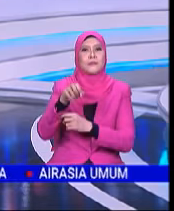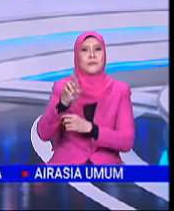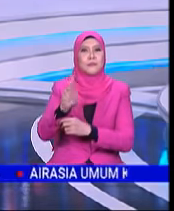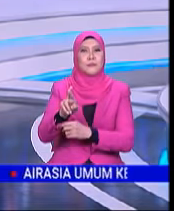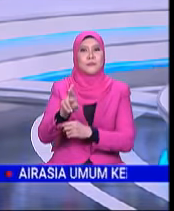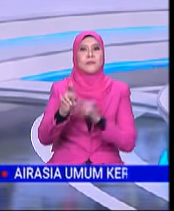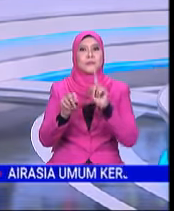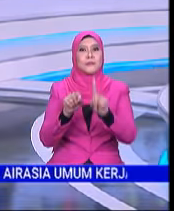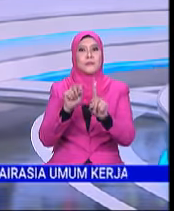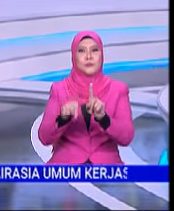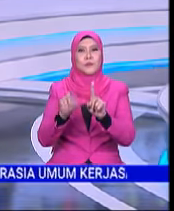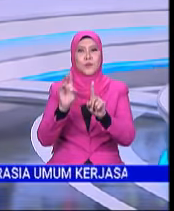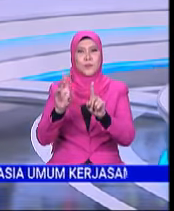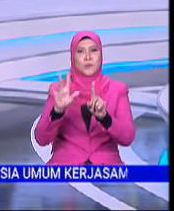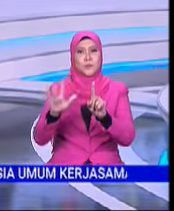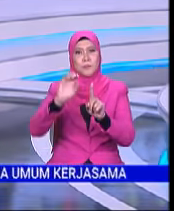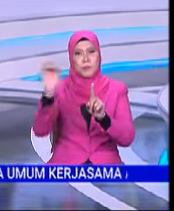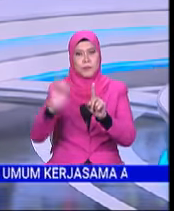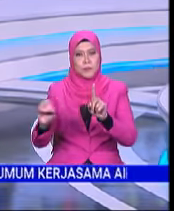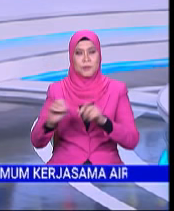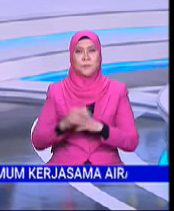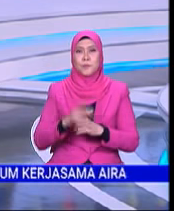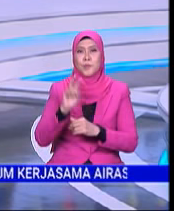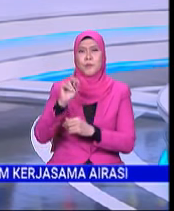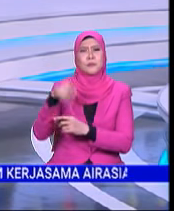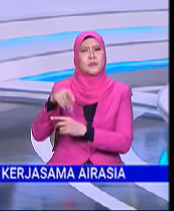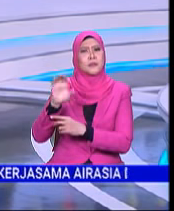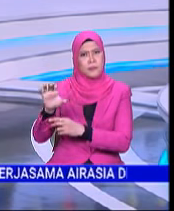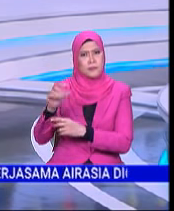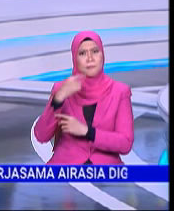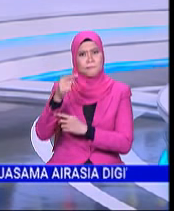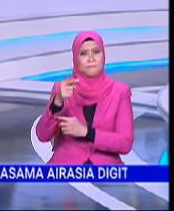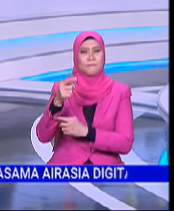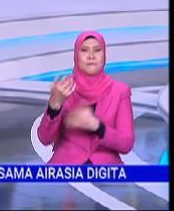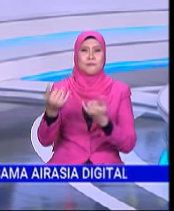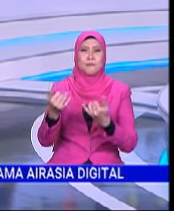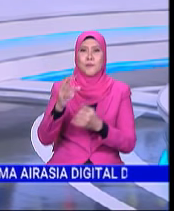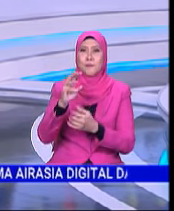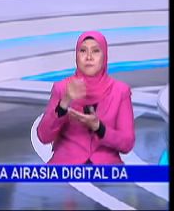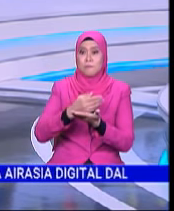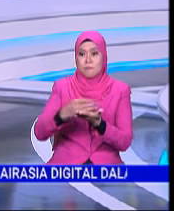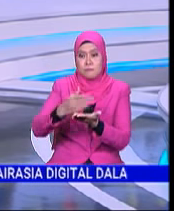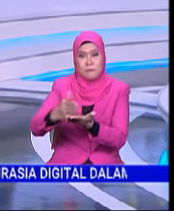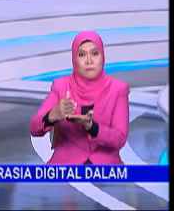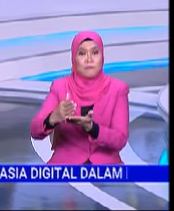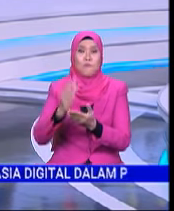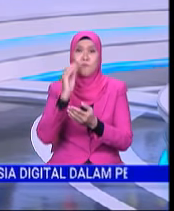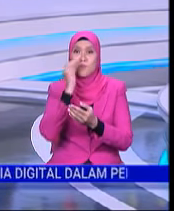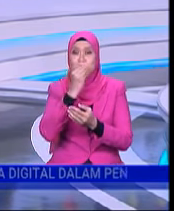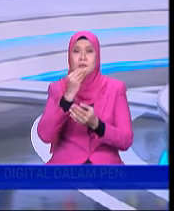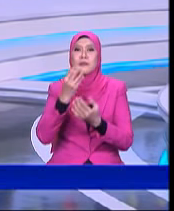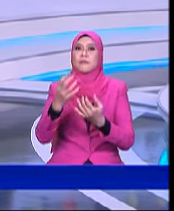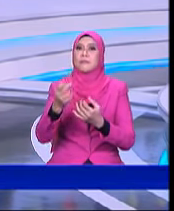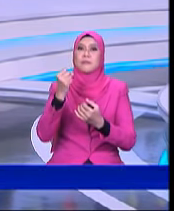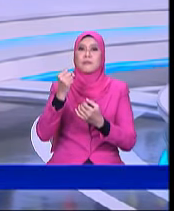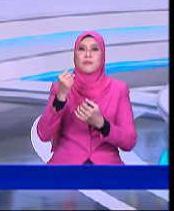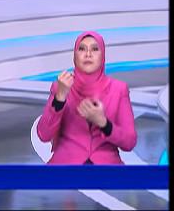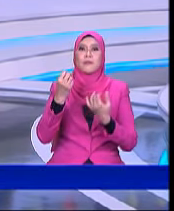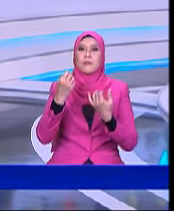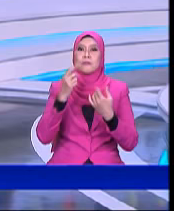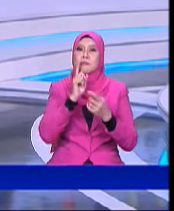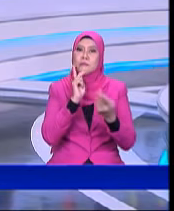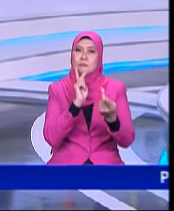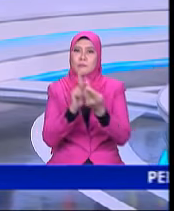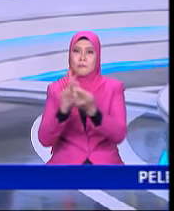pada 1.75%. MPC menyifatkan penerian dasar monetary itu adalah wajar dan akomodatif. Melalui